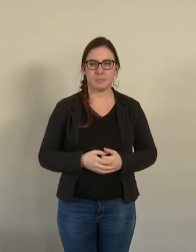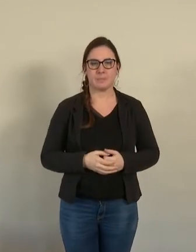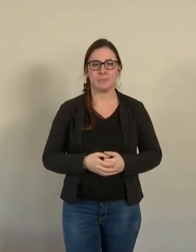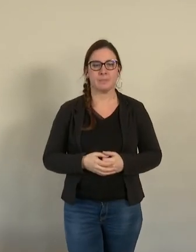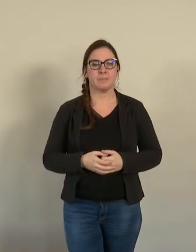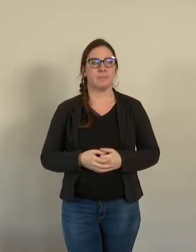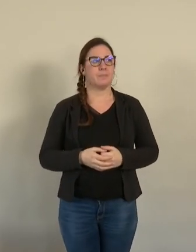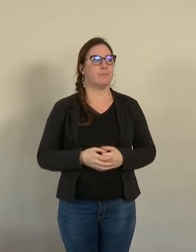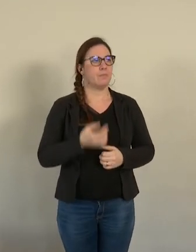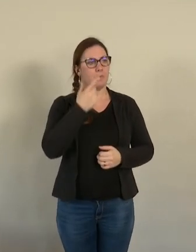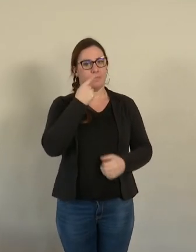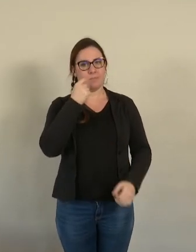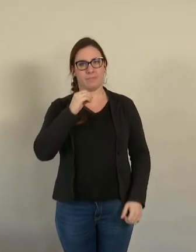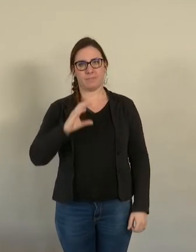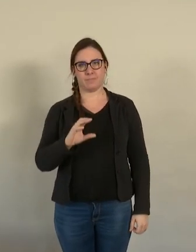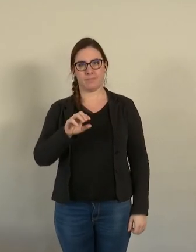monsieur Carignon